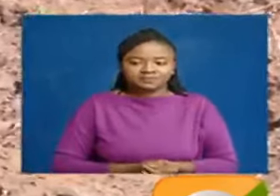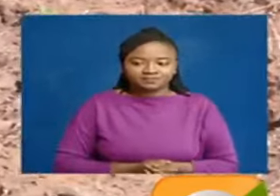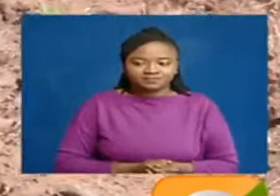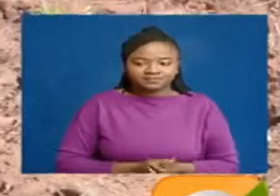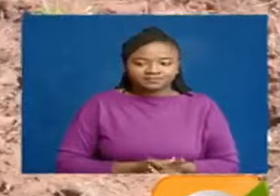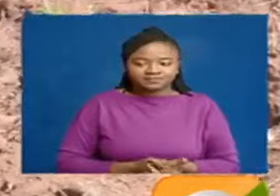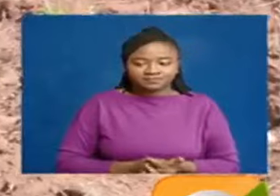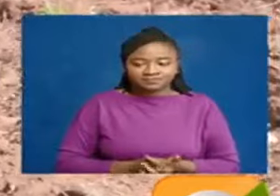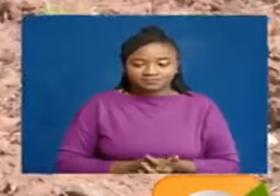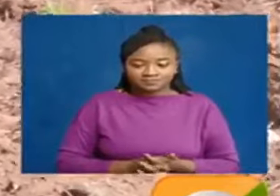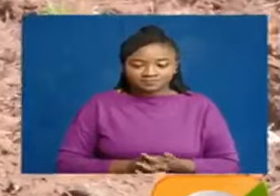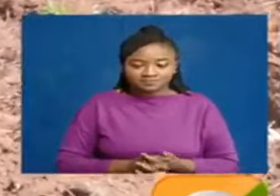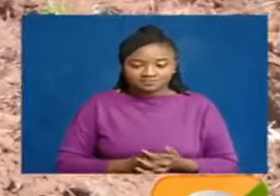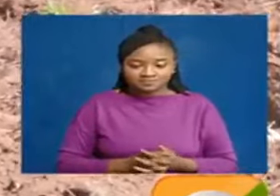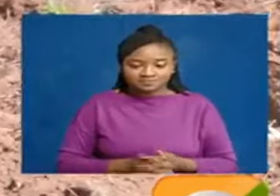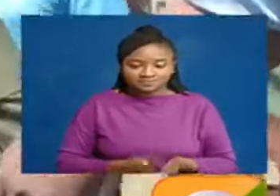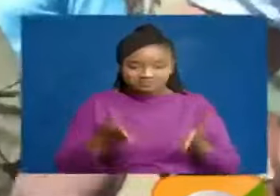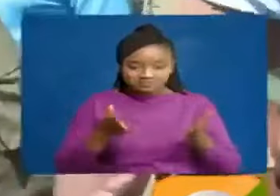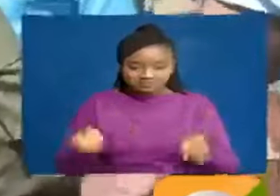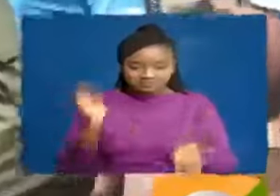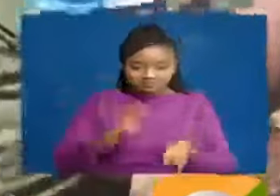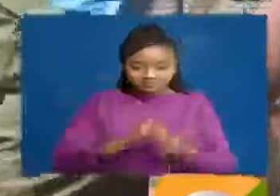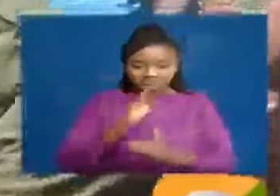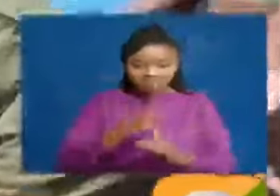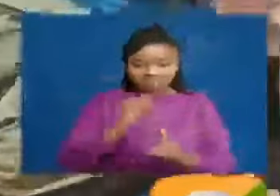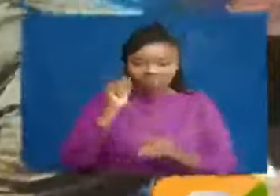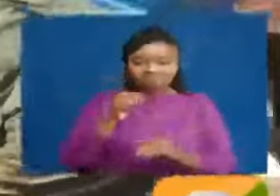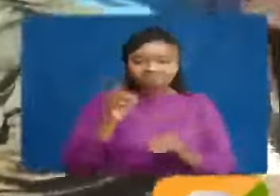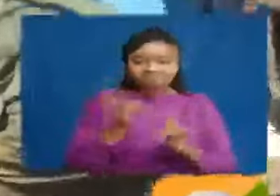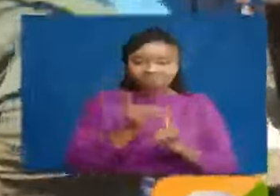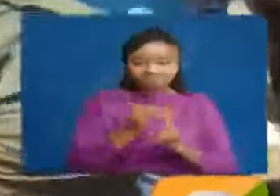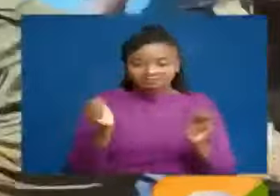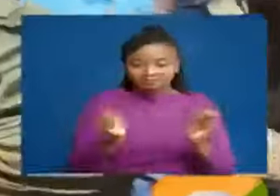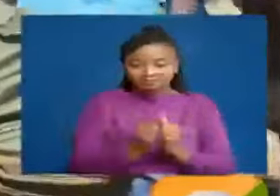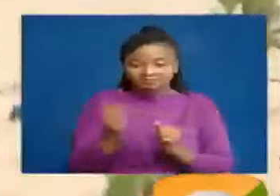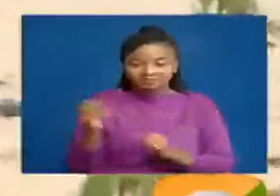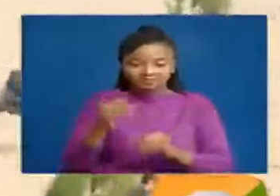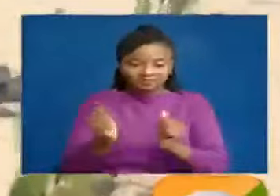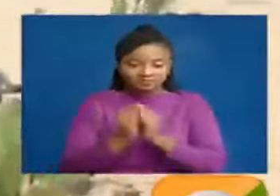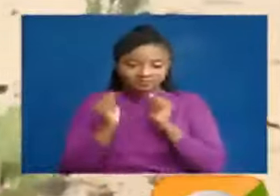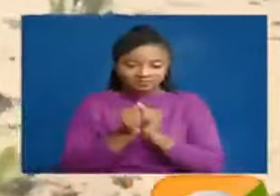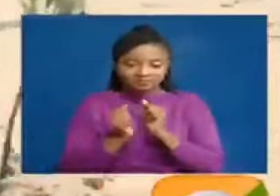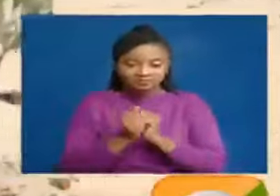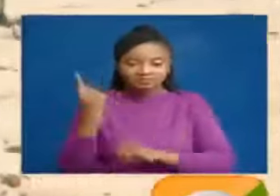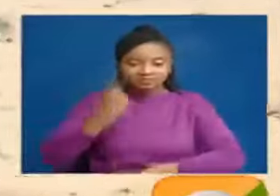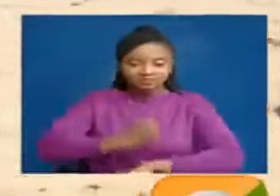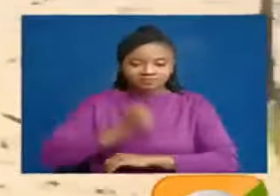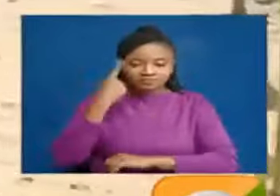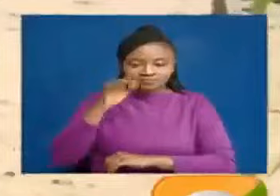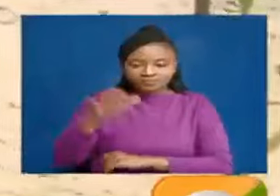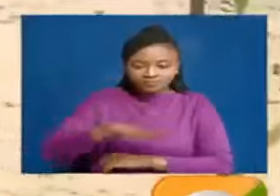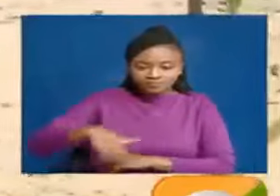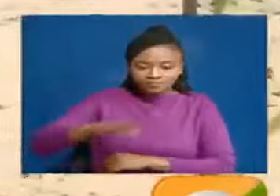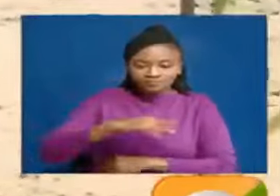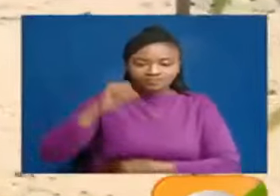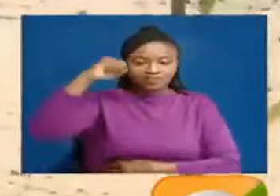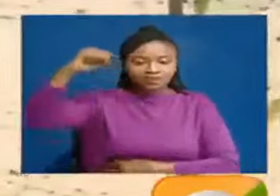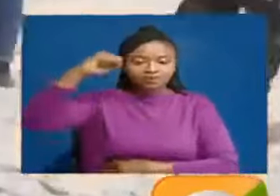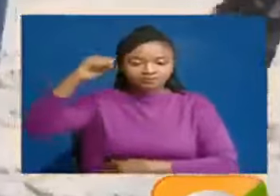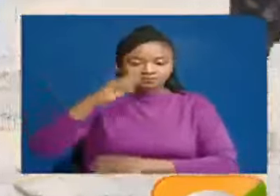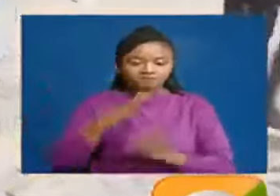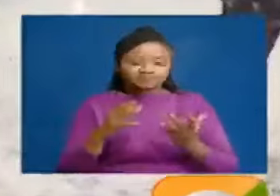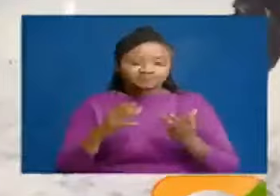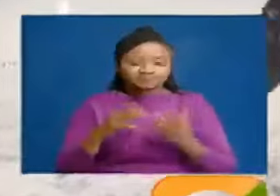Kwa mara ya kwanza tangu tarehe 10 mwezi Oktoba kubadilishwa kuwa siku ya mazingira, maafisa wa serikali waliongoza baadhi ya